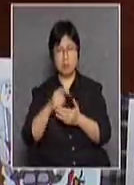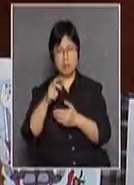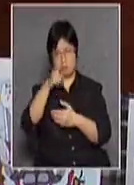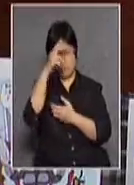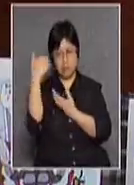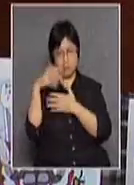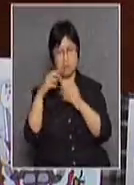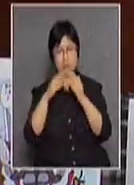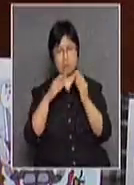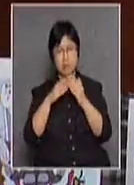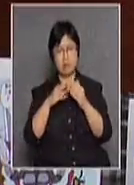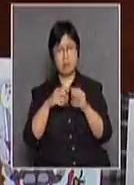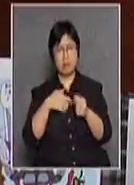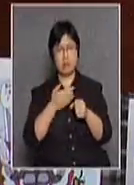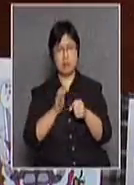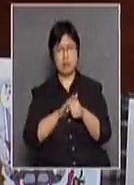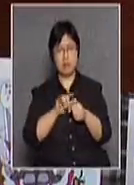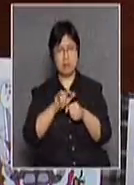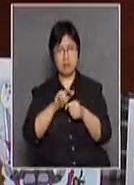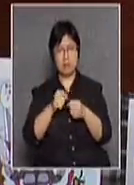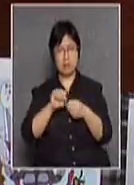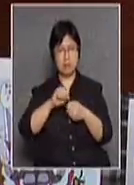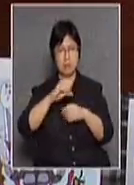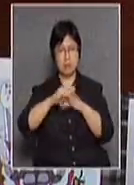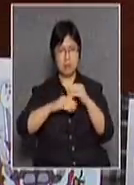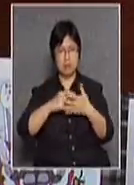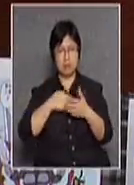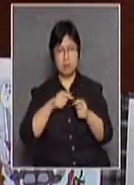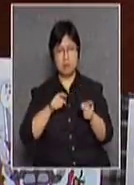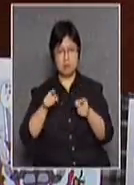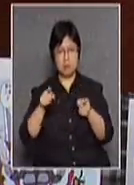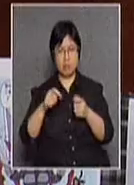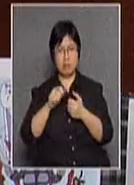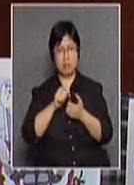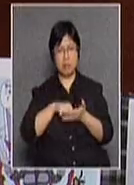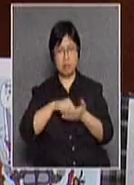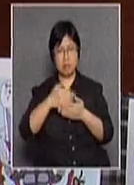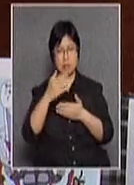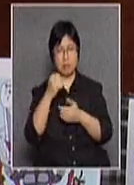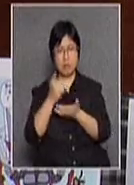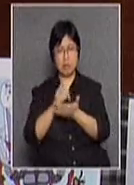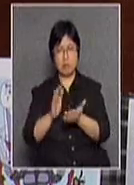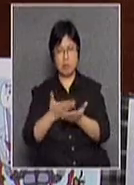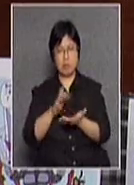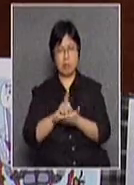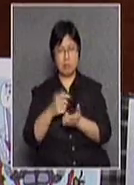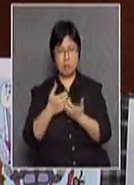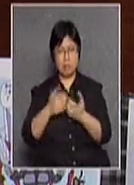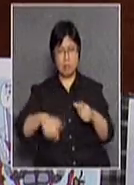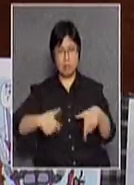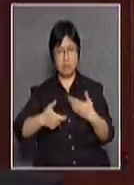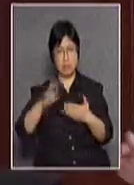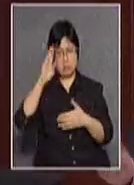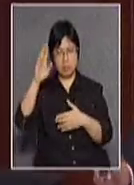屋局運輸科填補機場擴建工程統籌辦公室嘅職位空缺嘅全年預算開支。唔該，主